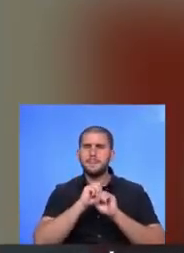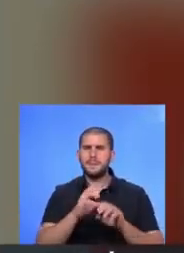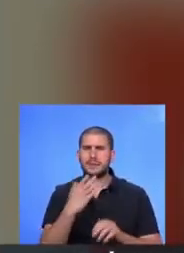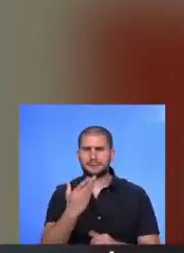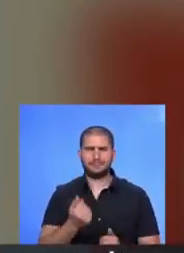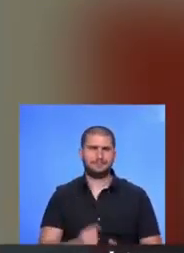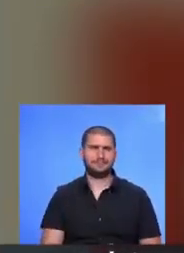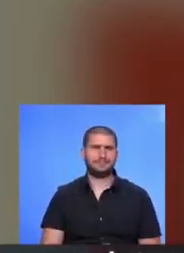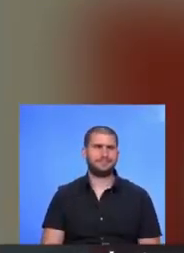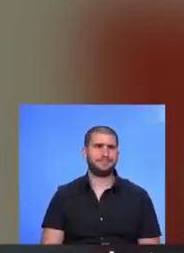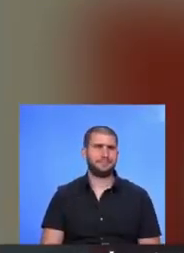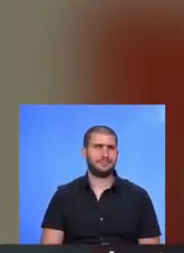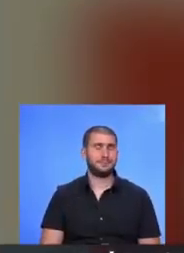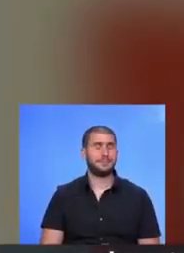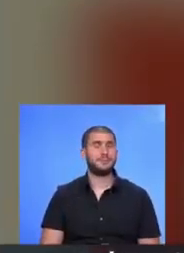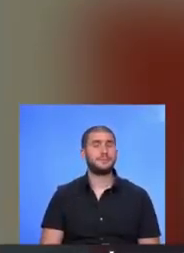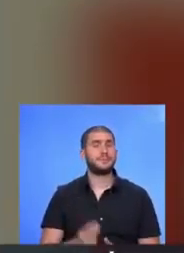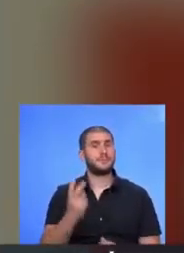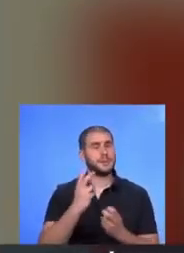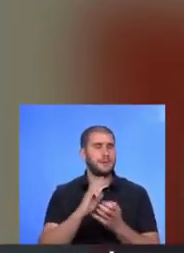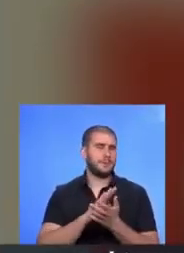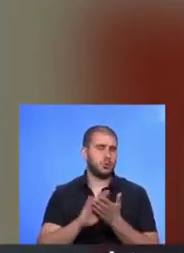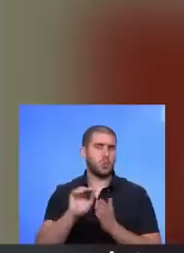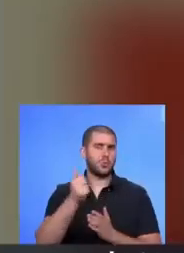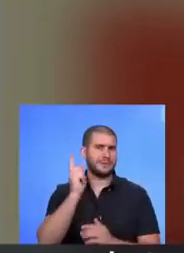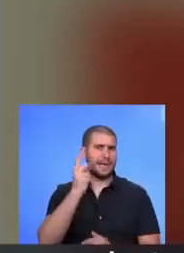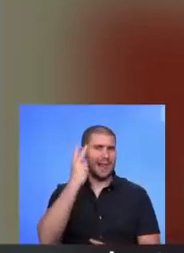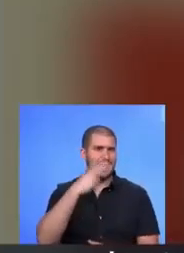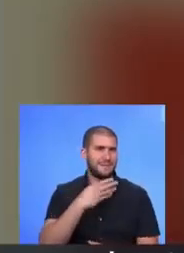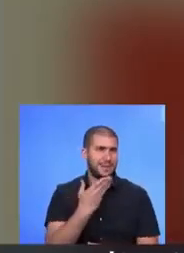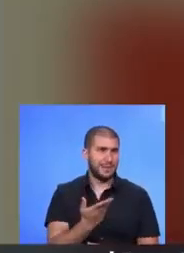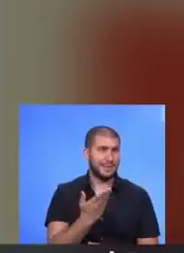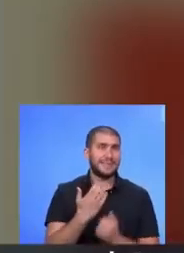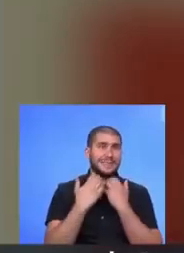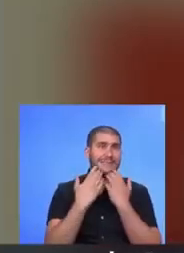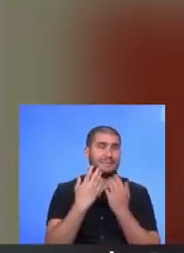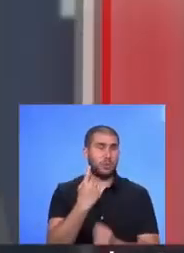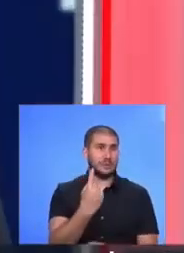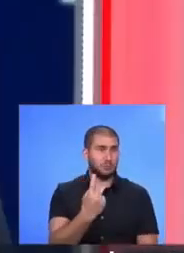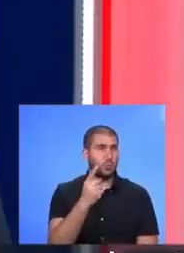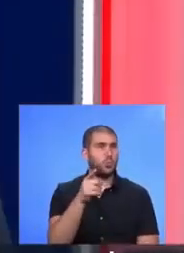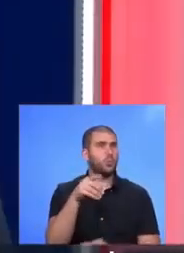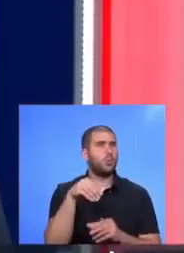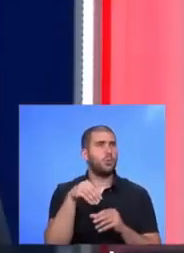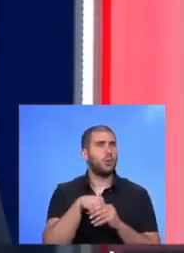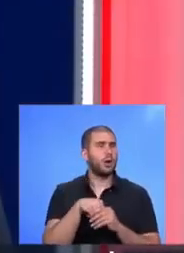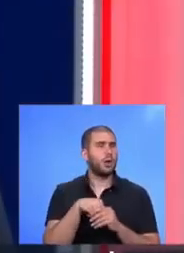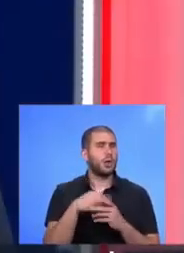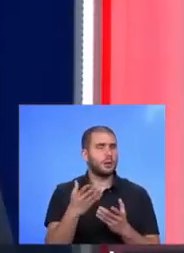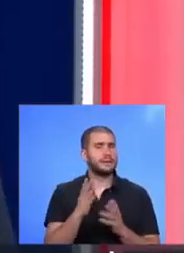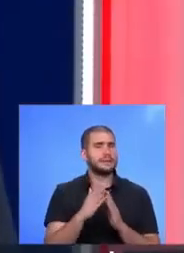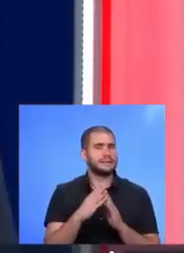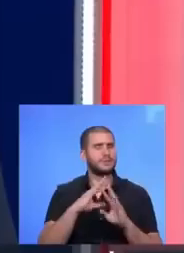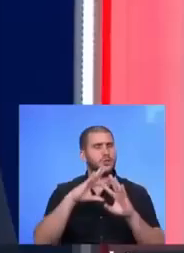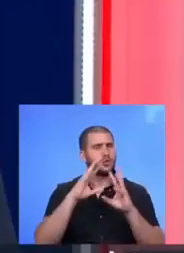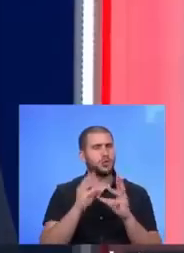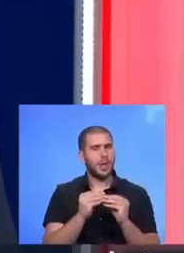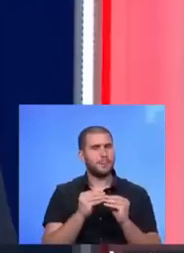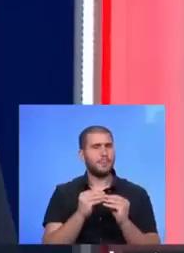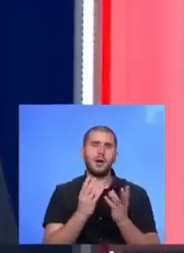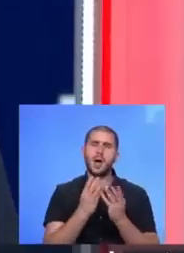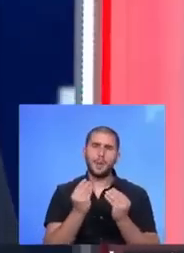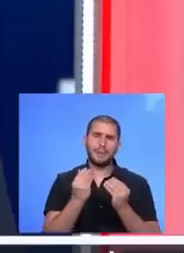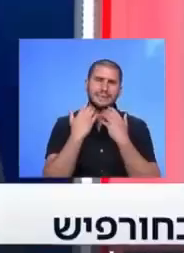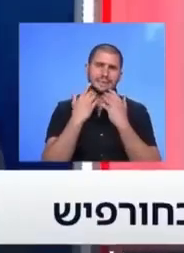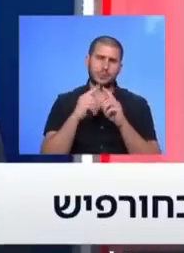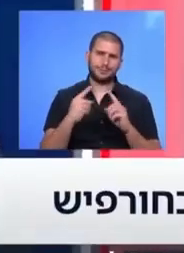בספר? המידע הוא מאוד פשוט, וקודם כל צריך להבין, הסיפור הזה הוא חלק מספר שלם, מהרבה מאוד